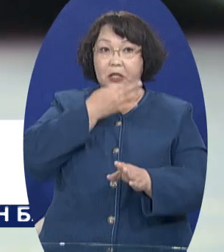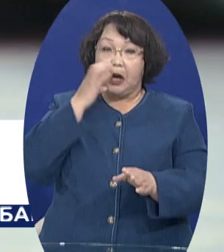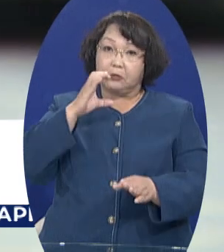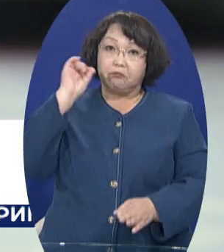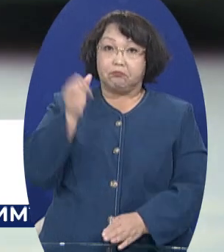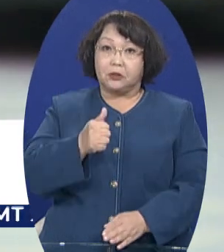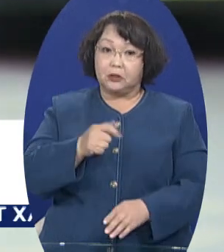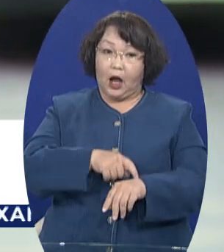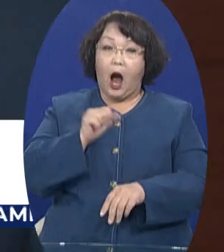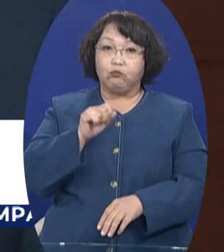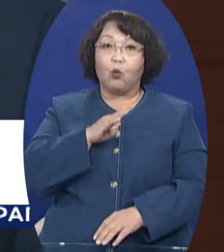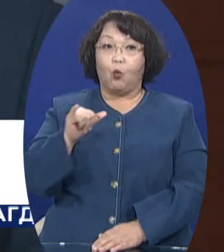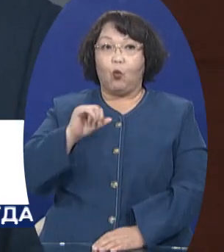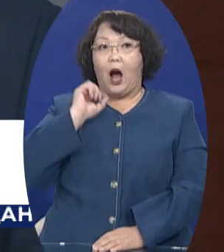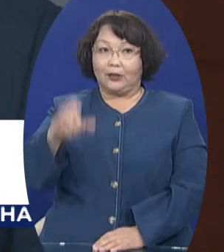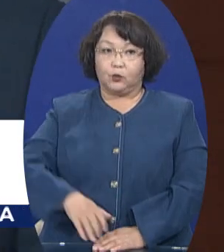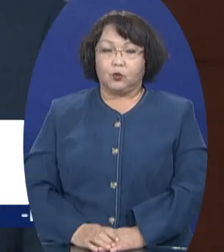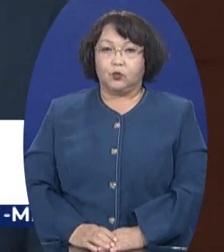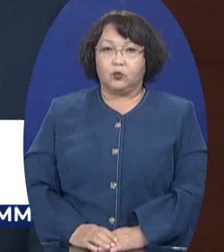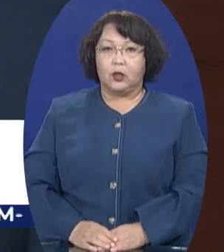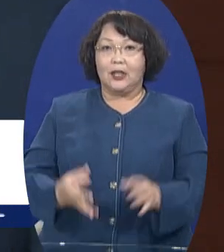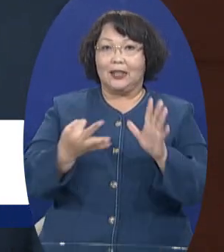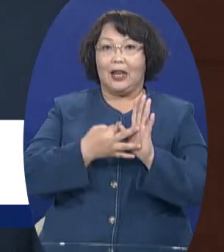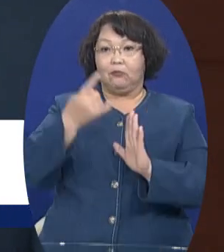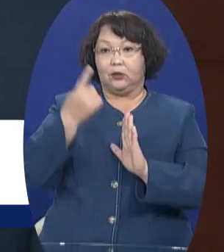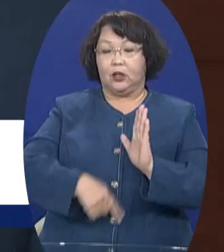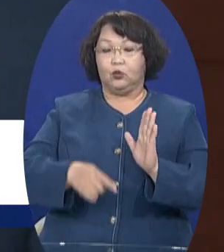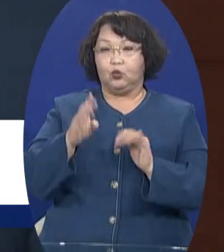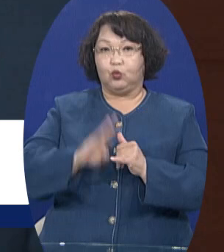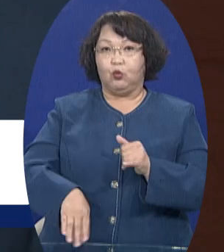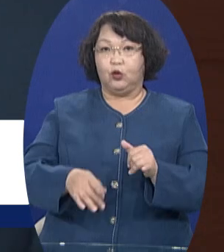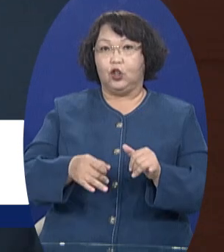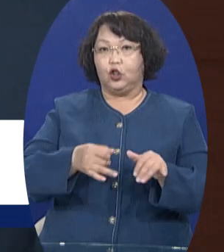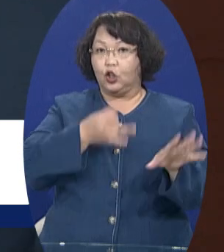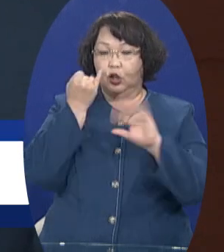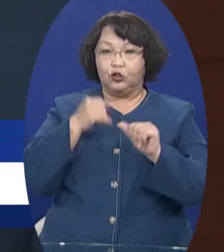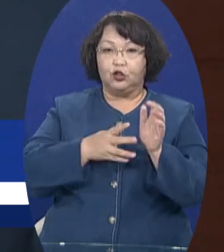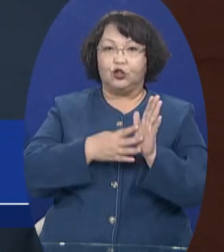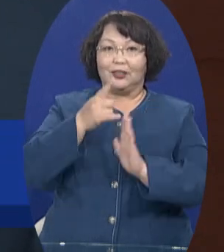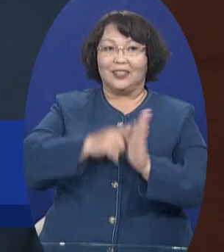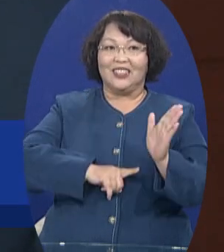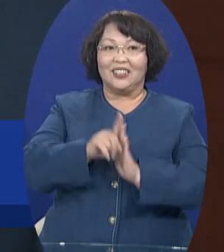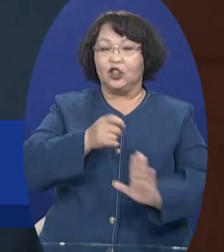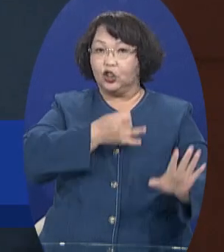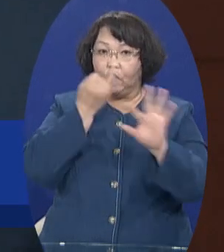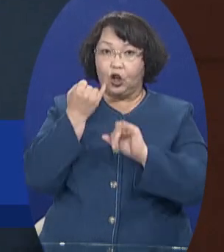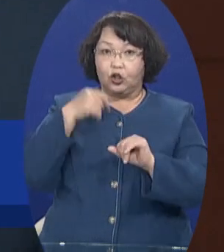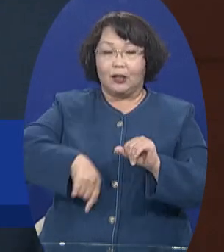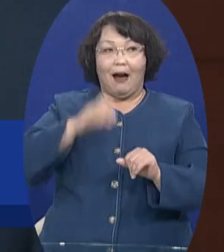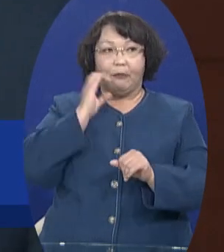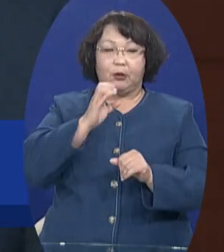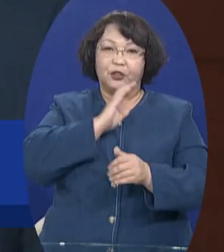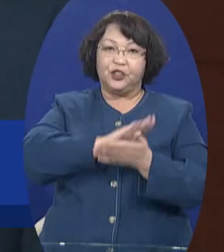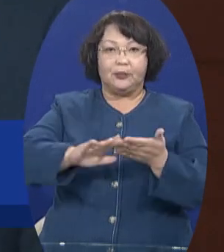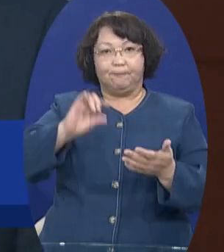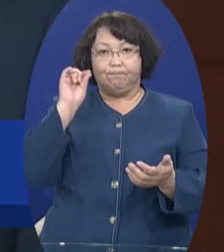үндэсээс тодруулал өргье. За бид нар 8 сарын сүүлчийн 7 хоног 9 сарын эхний 7 хоног мөн дахин ингээд таталт хийдэн. За